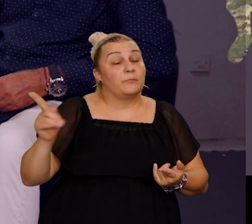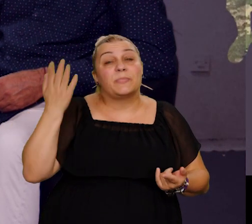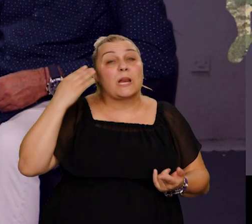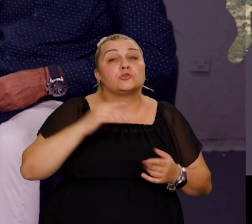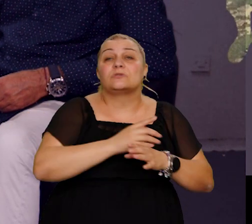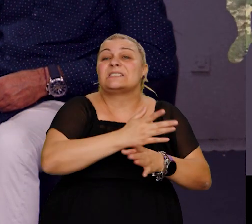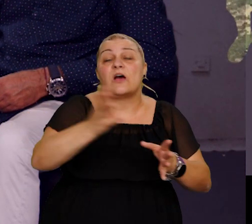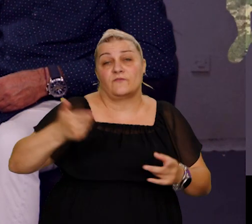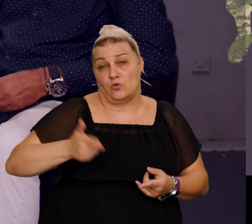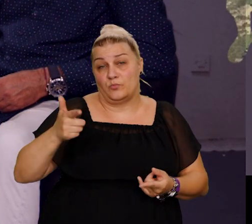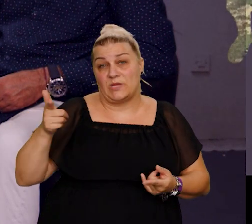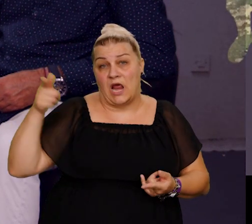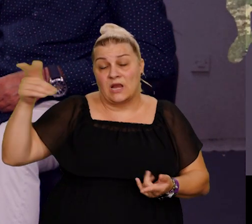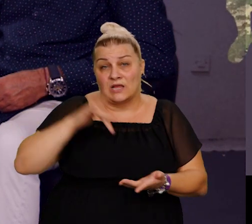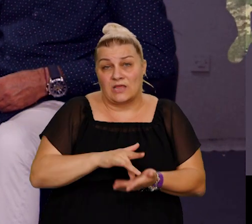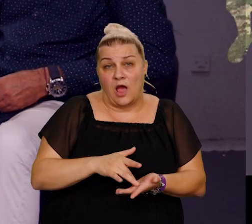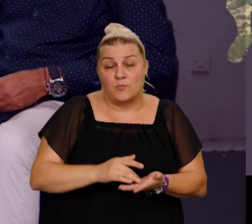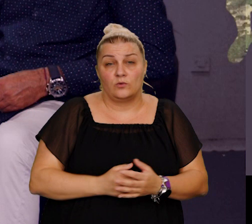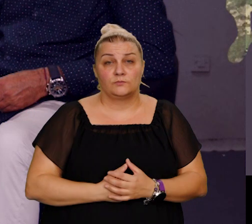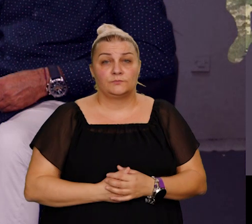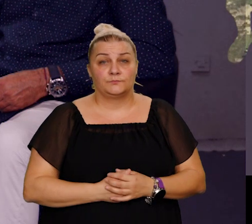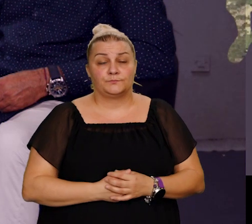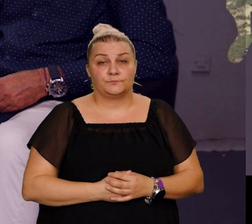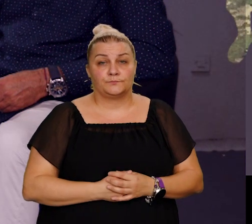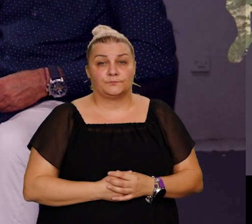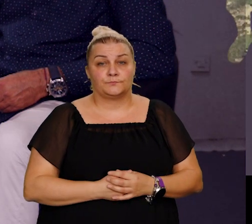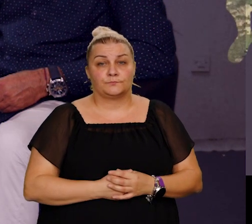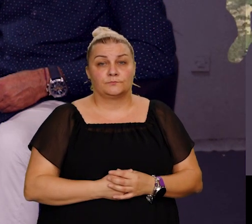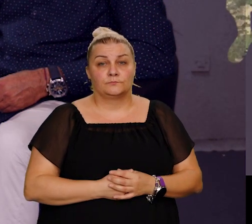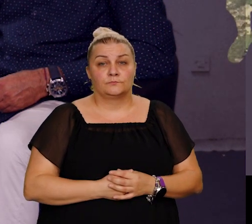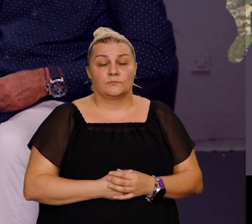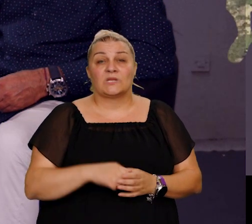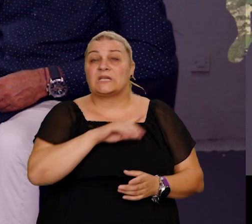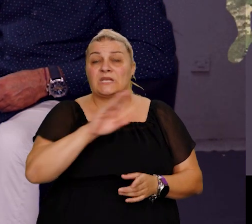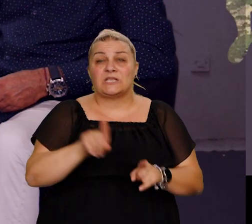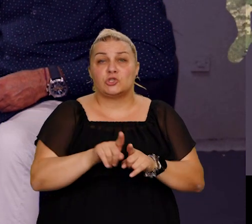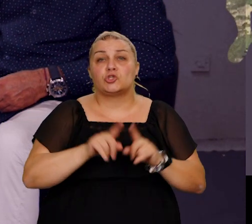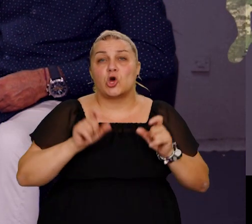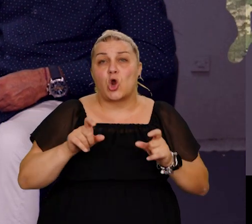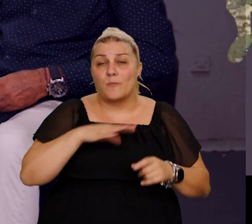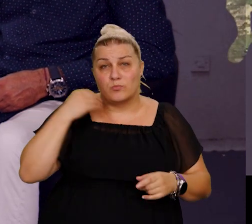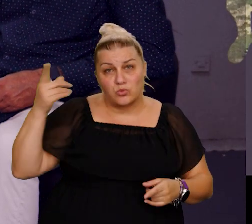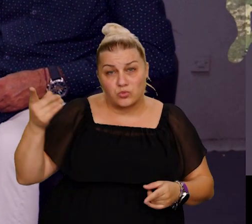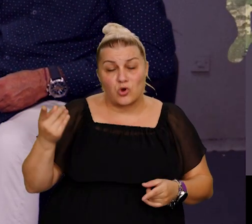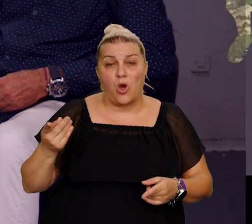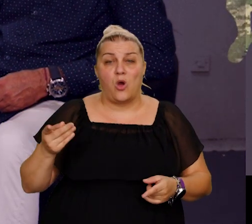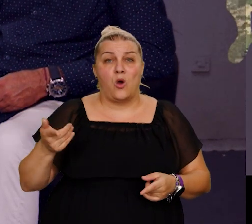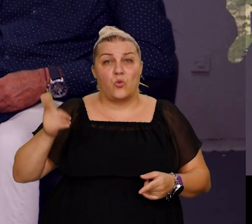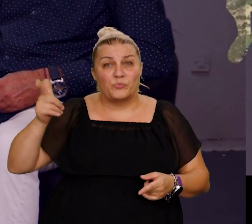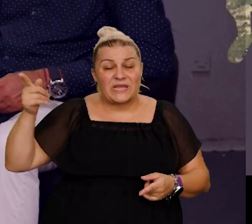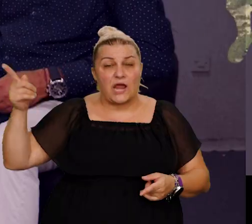dva, bili smo u Uštici recimo gdje je najveći bio logor za Rome, u drugom svjetskom ratu. Ove godine u